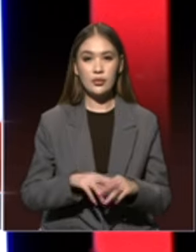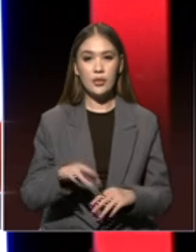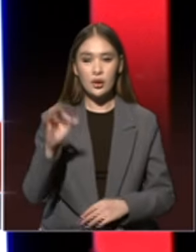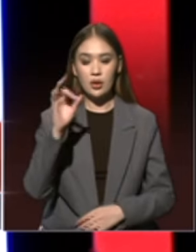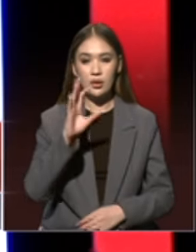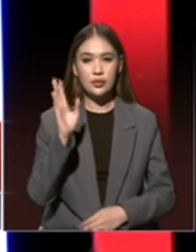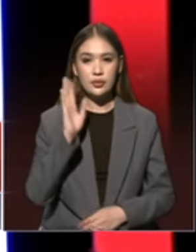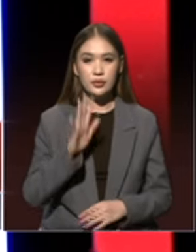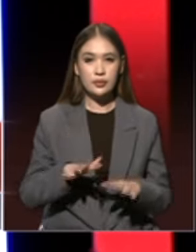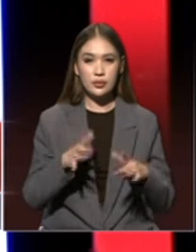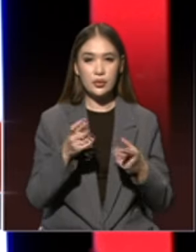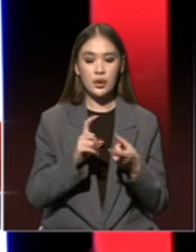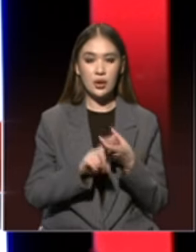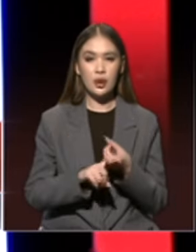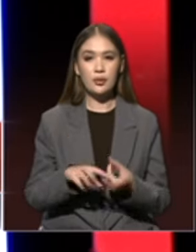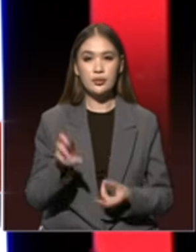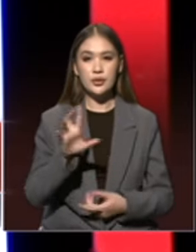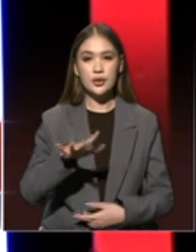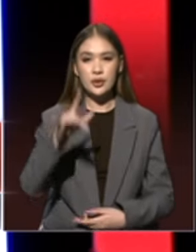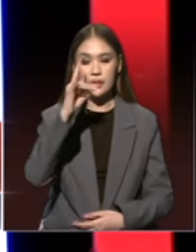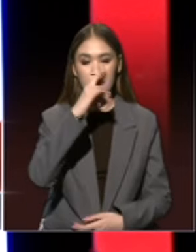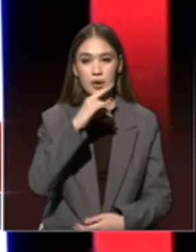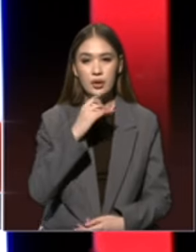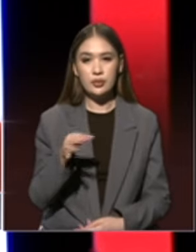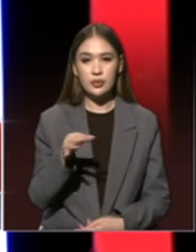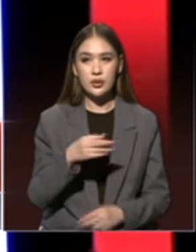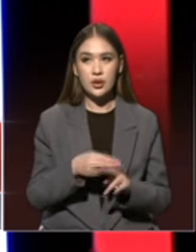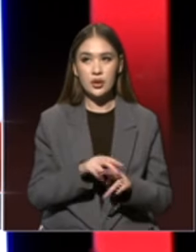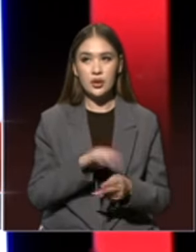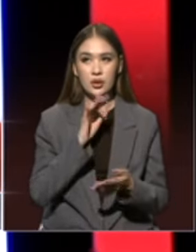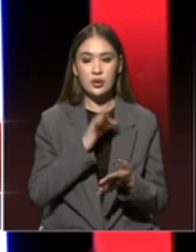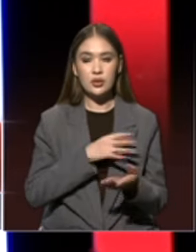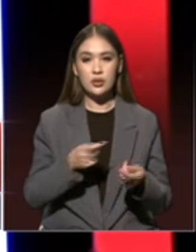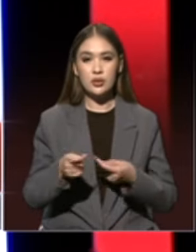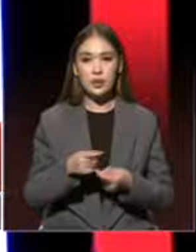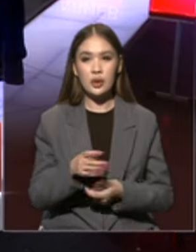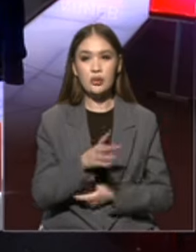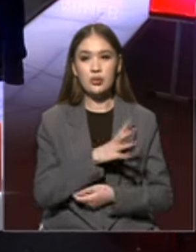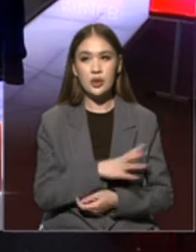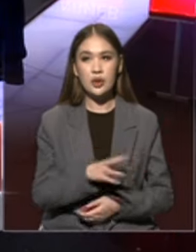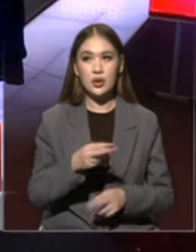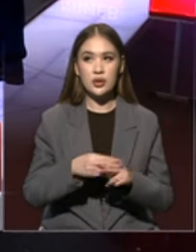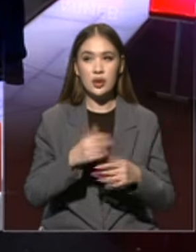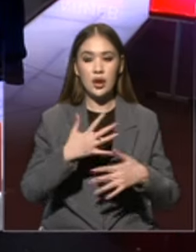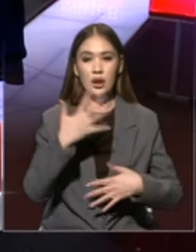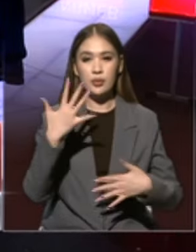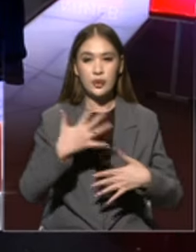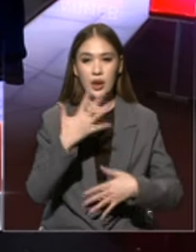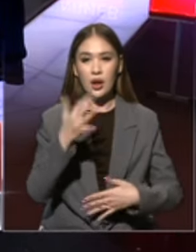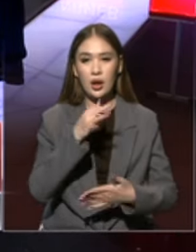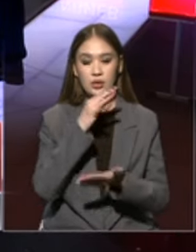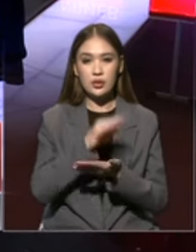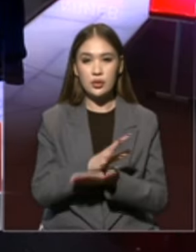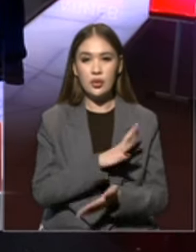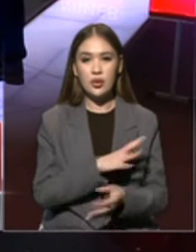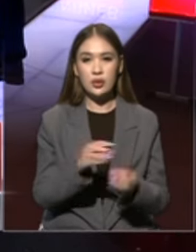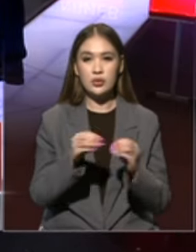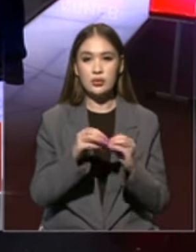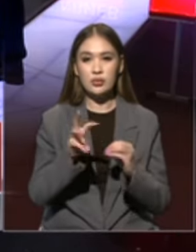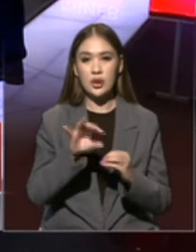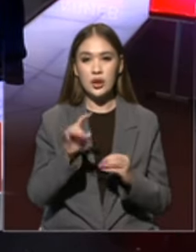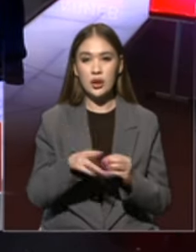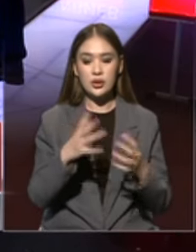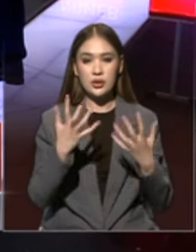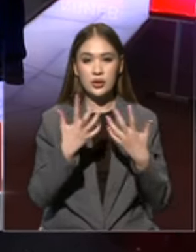басылымына Батыс Қазақстан облысының әкімі Нариман Төреғалиев мырза былай деп комментарий берген екен. Біз шамамен 10 миллиард теңге сомаға шығындарды